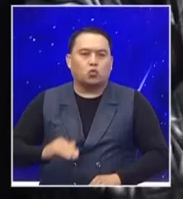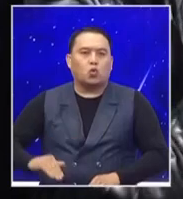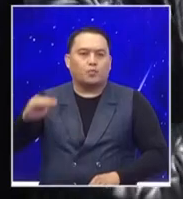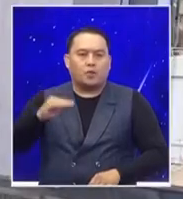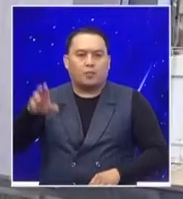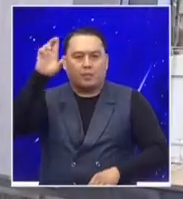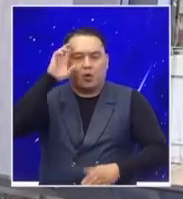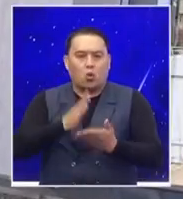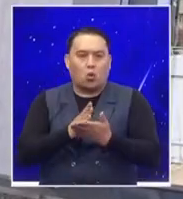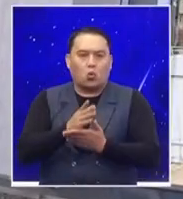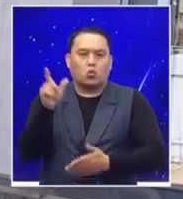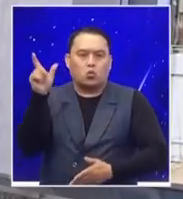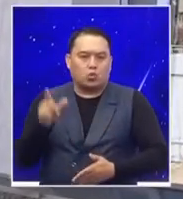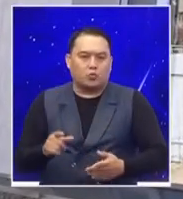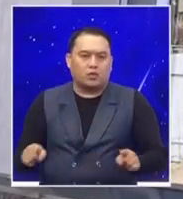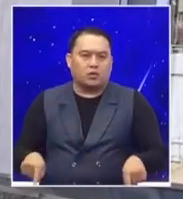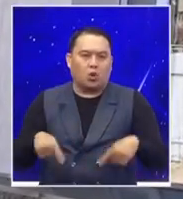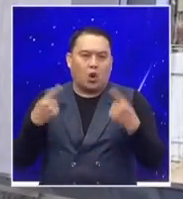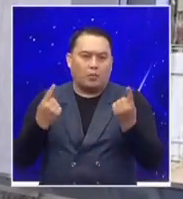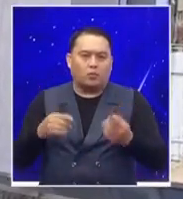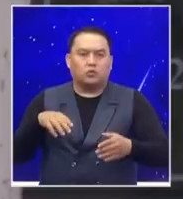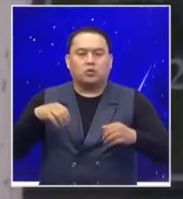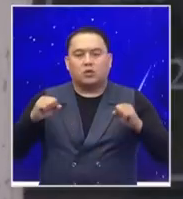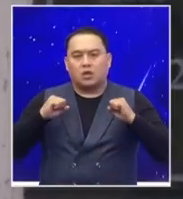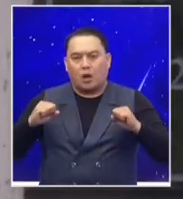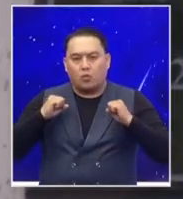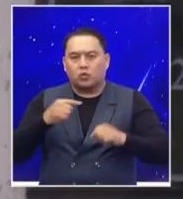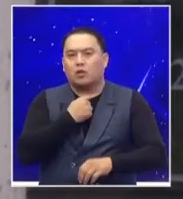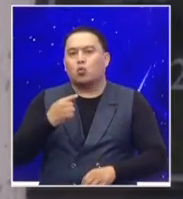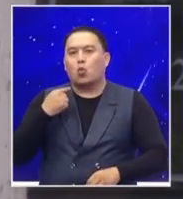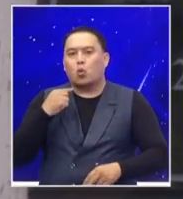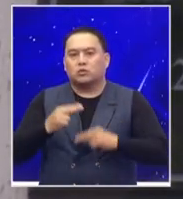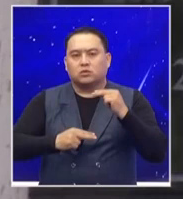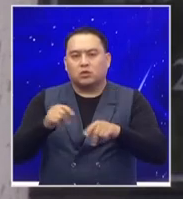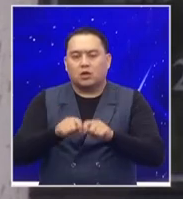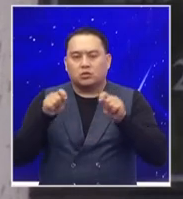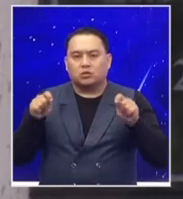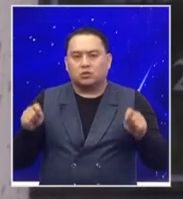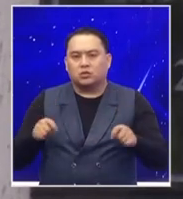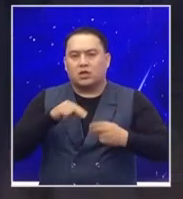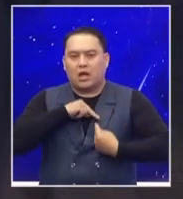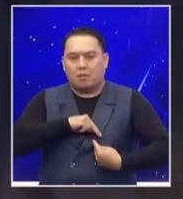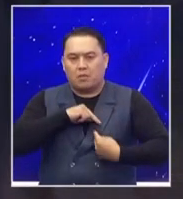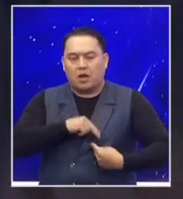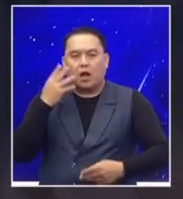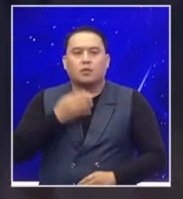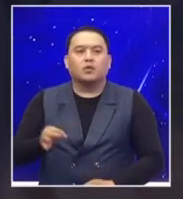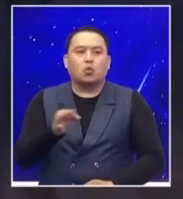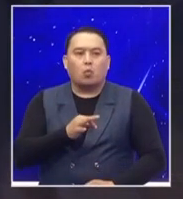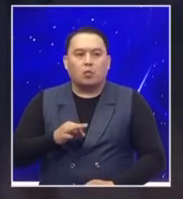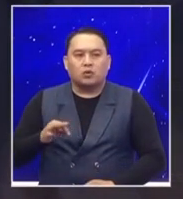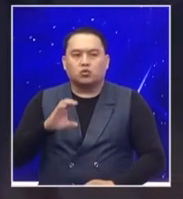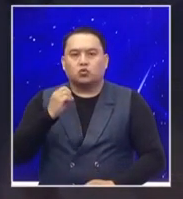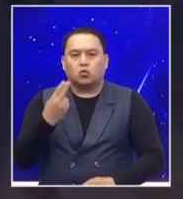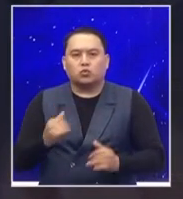қоғам қайраткері өңір өркендеуіне үлес қосқан жан. Ел анасы Талдықорған облысын құруда білек түре еңбек етіп, Жетісу өңірінің